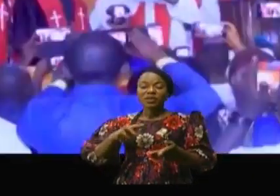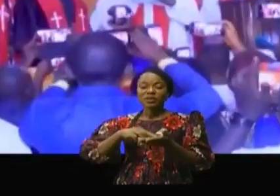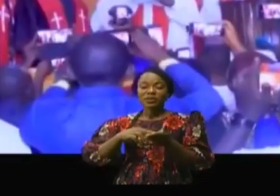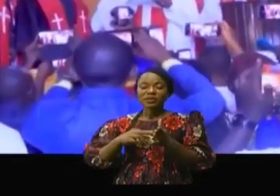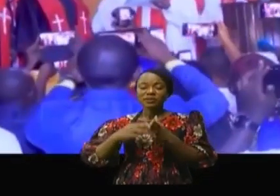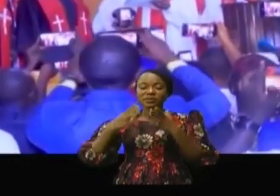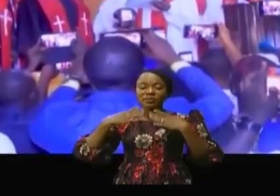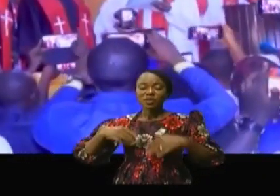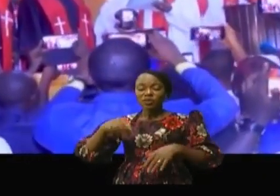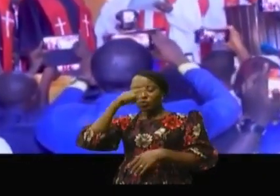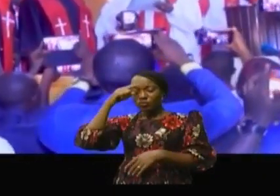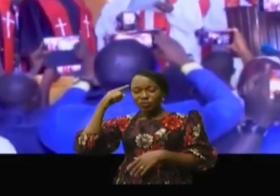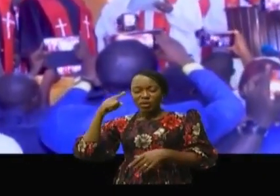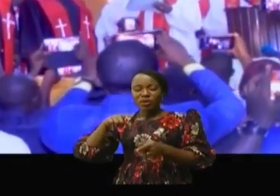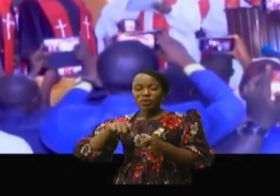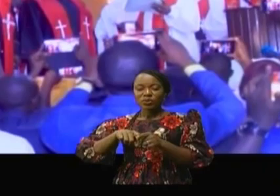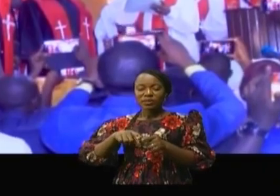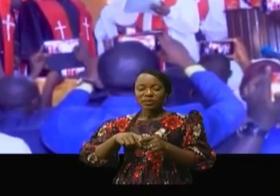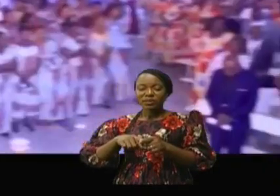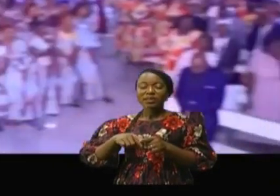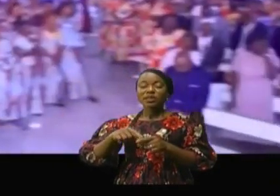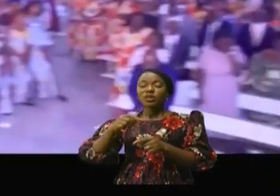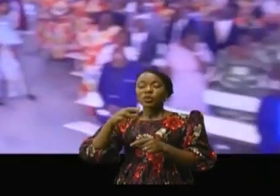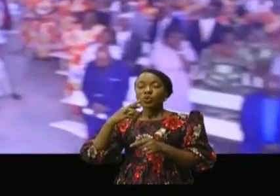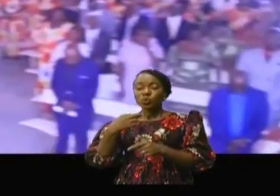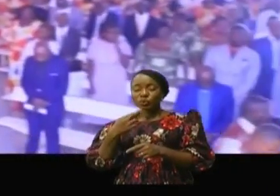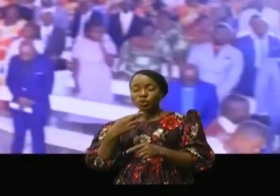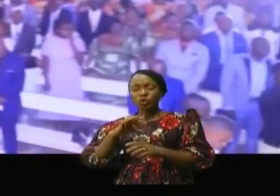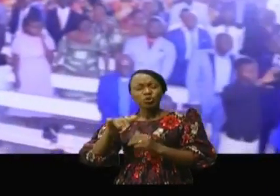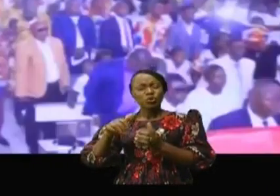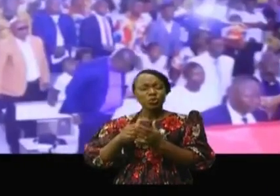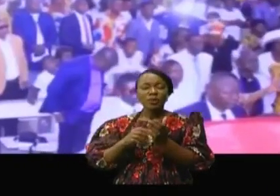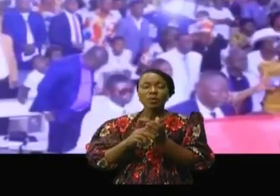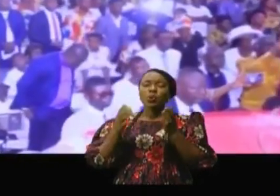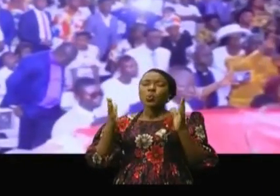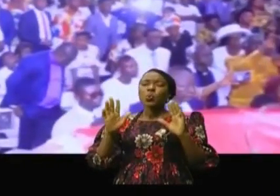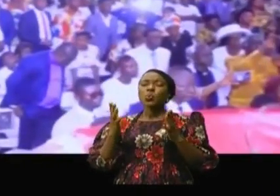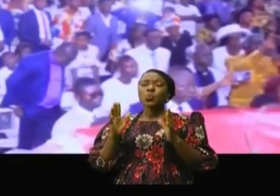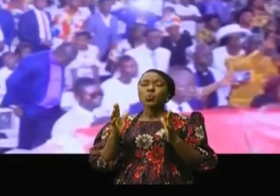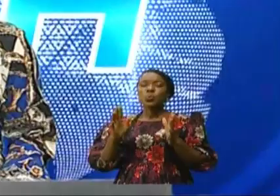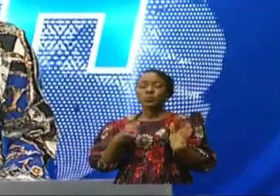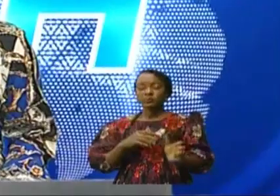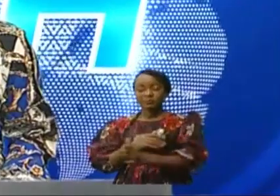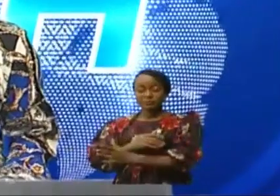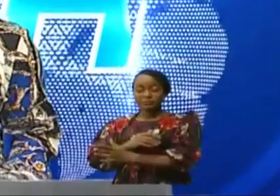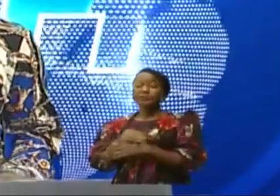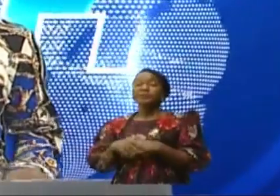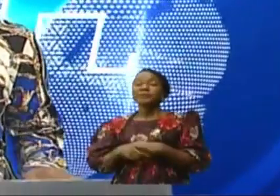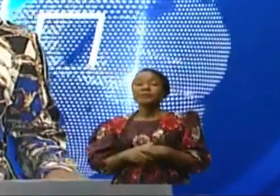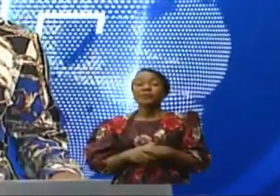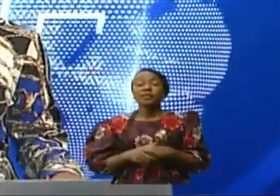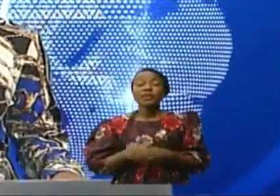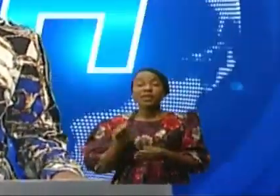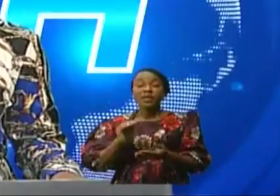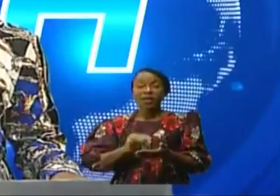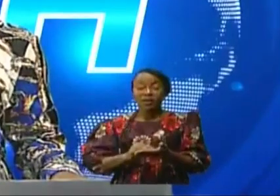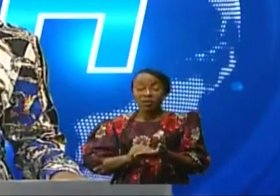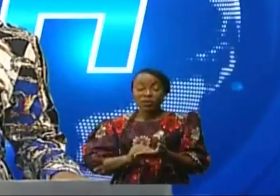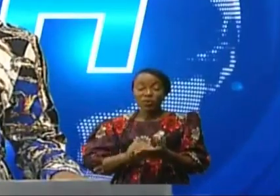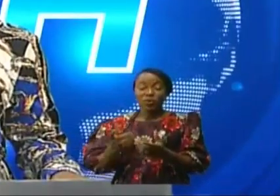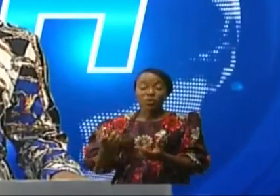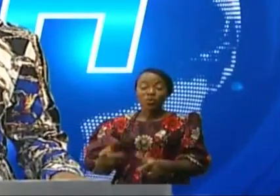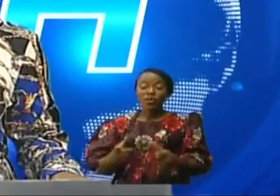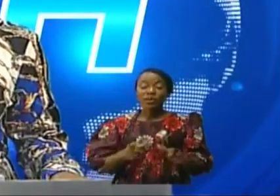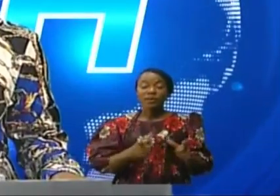noire et d'une bretelle rouge sous les applaudissements frénétiques de l'assistance. Et puis sachez qu'au Lualaba,